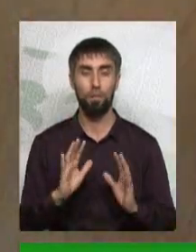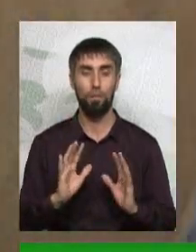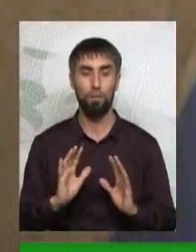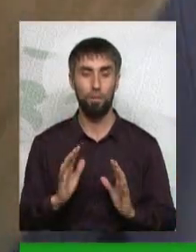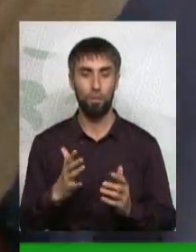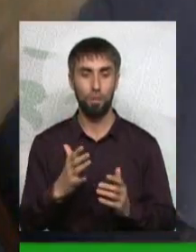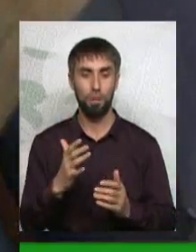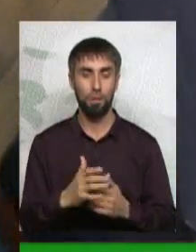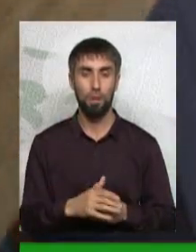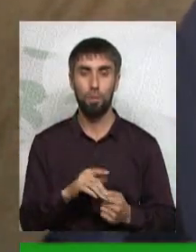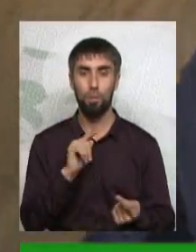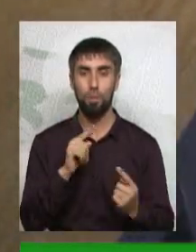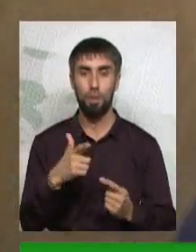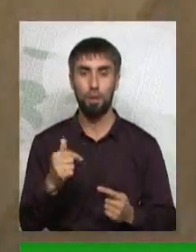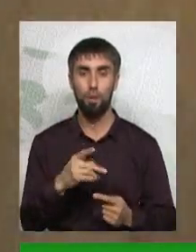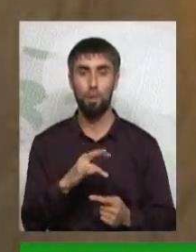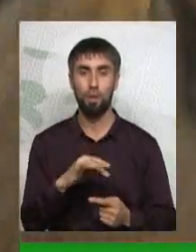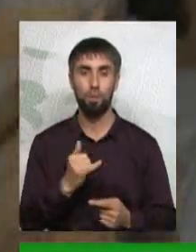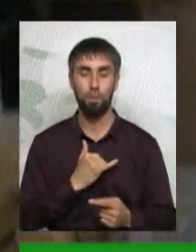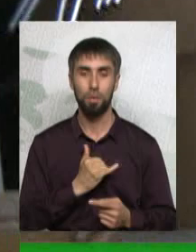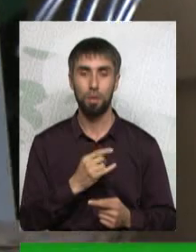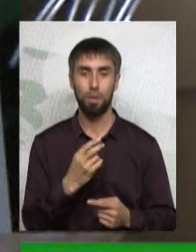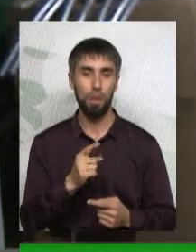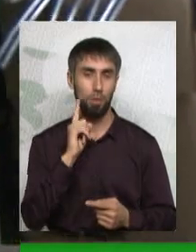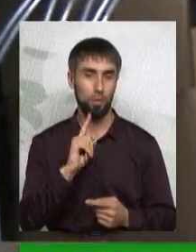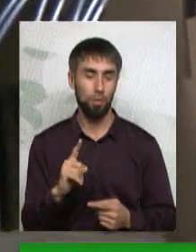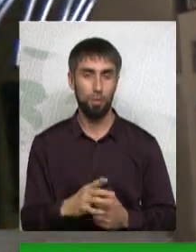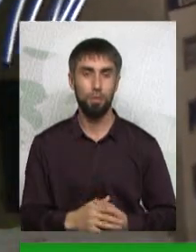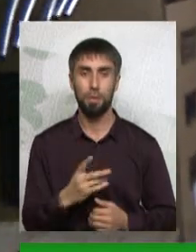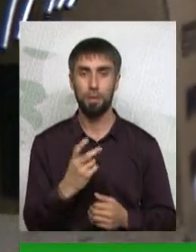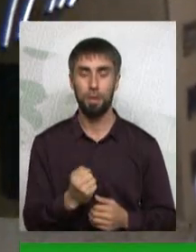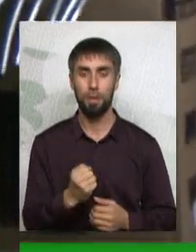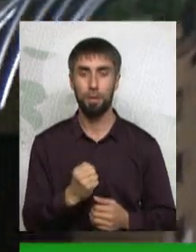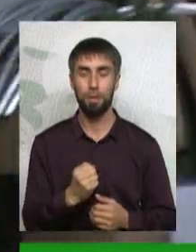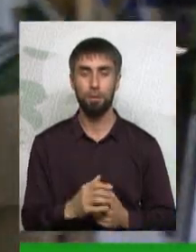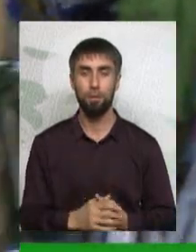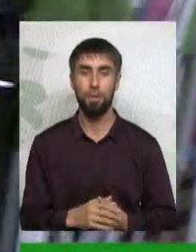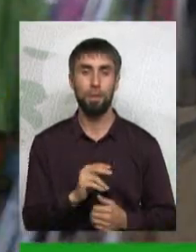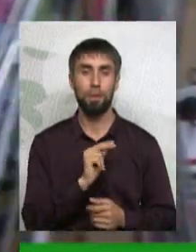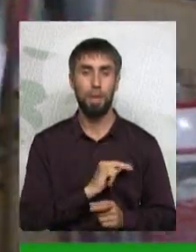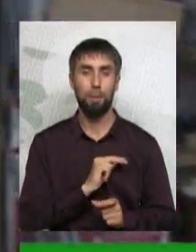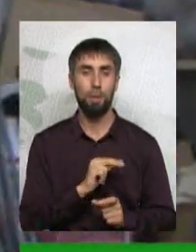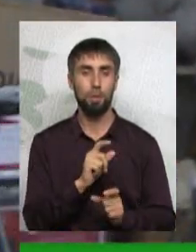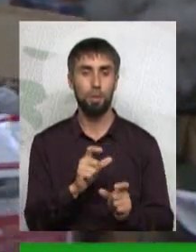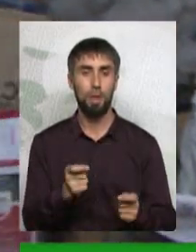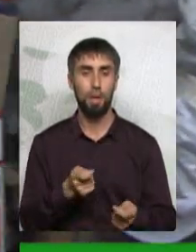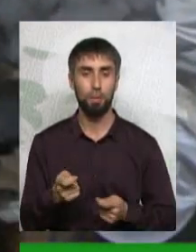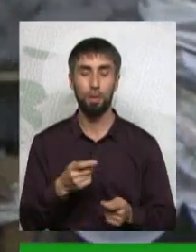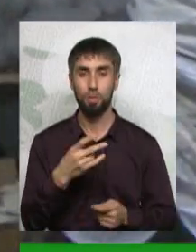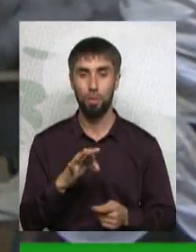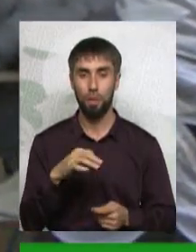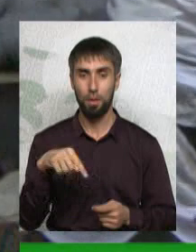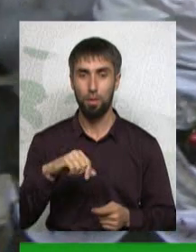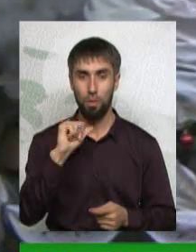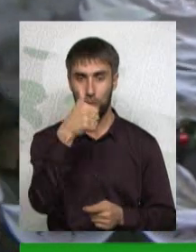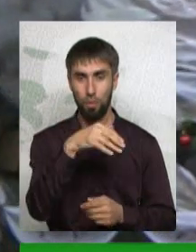вот противогазы, они у нас рассчитаны пока что на персонал администрации, но в этом